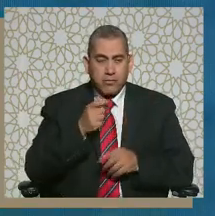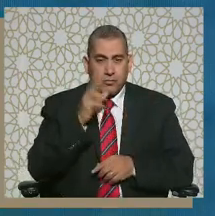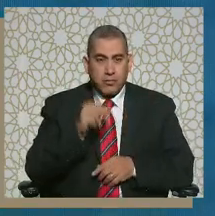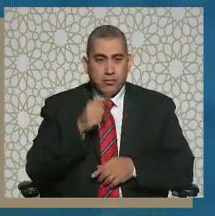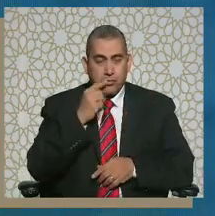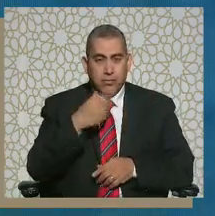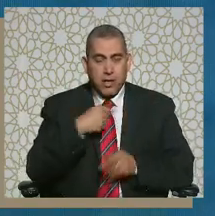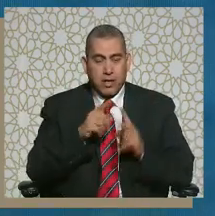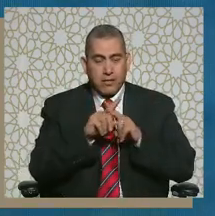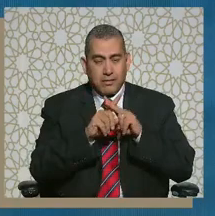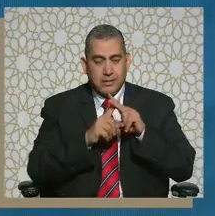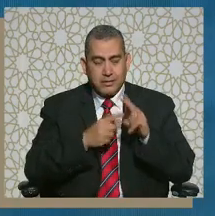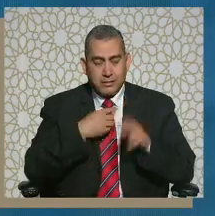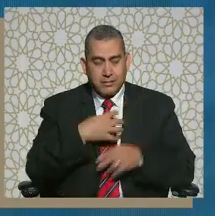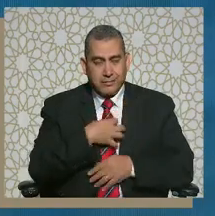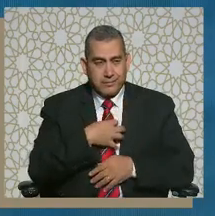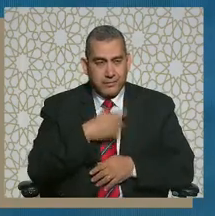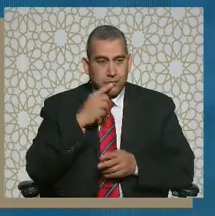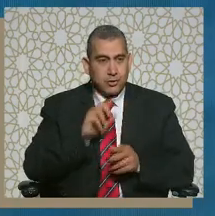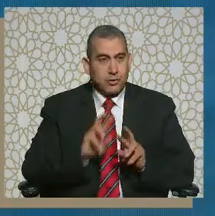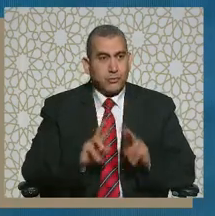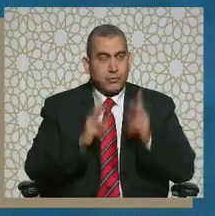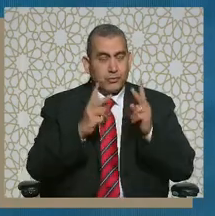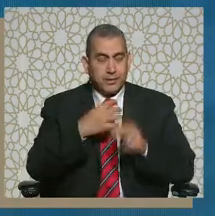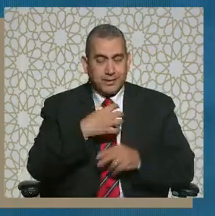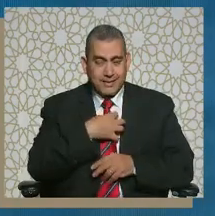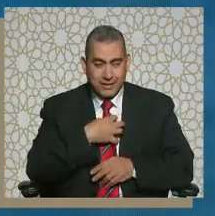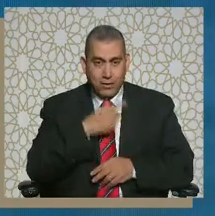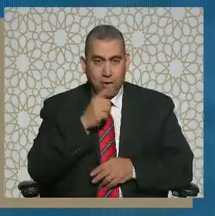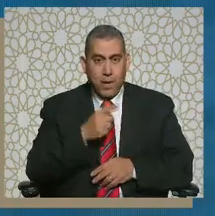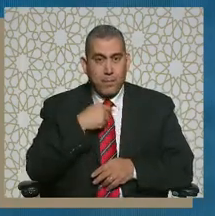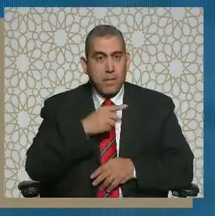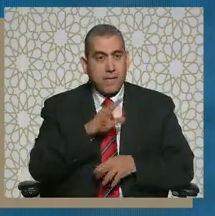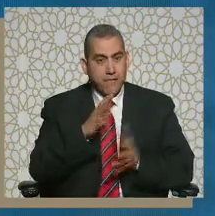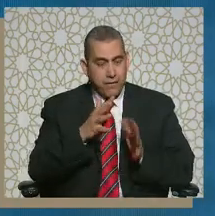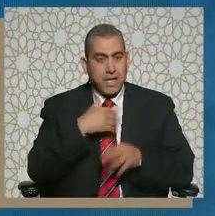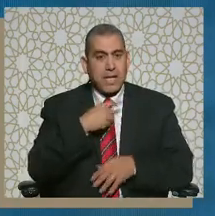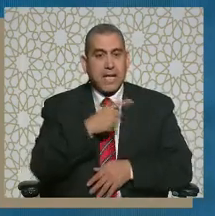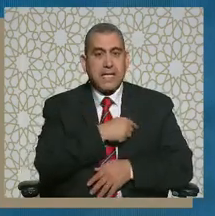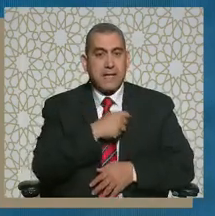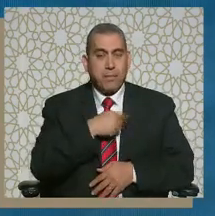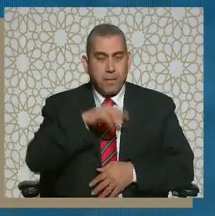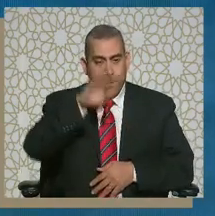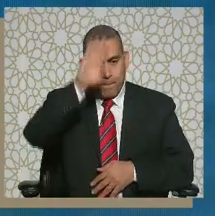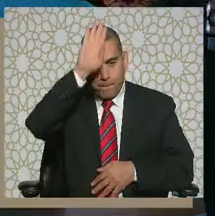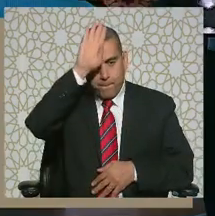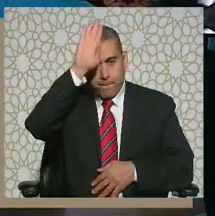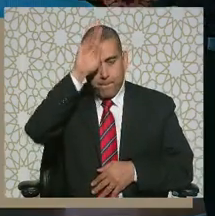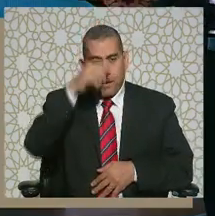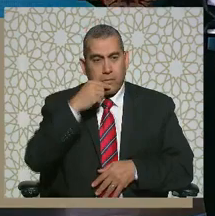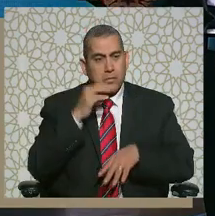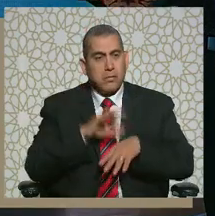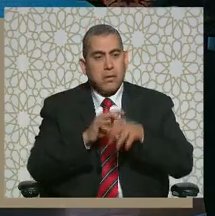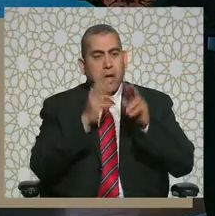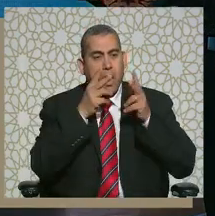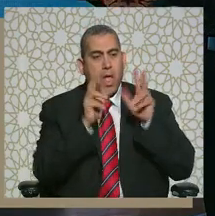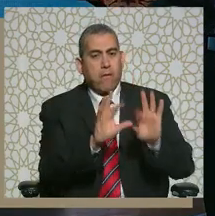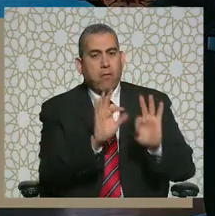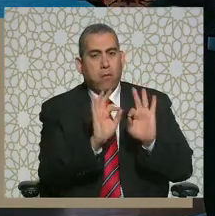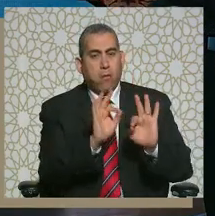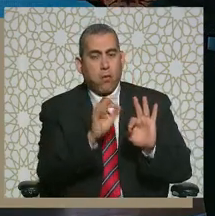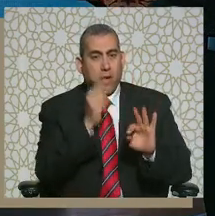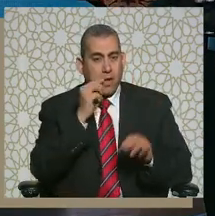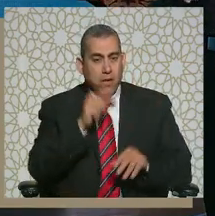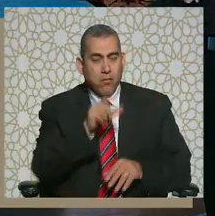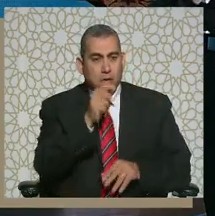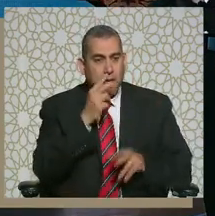الياس من التغيير وساعات بسميها سلطان الطبع الناس بتعتبر ان